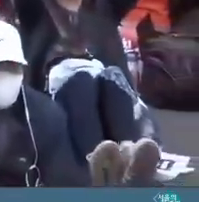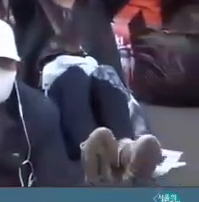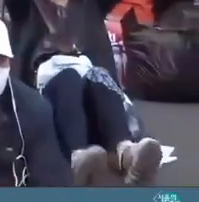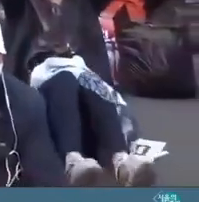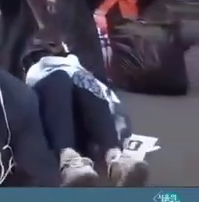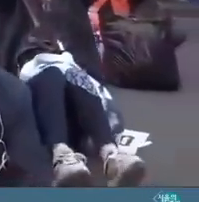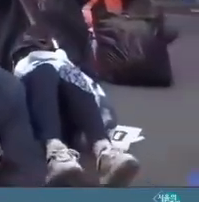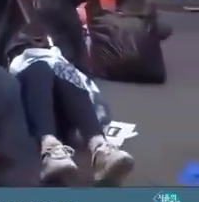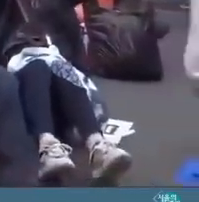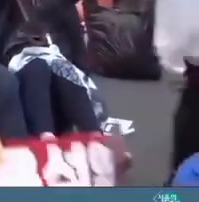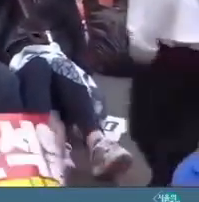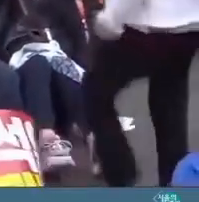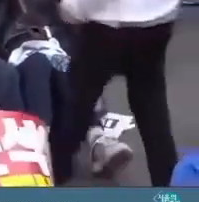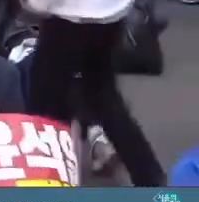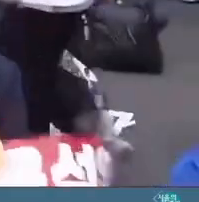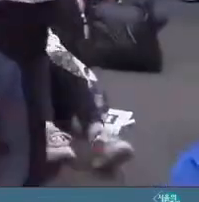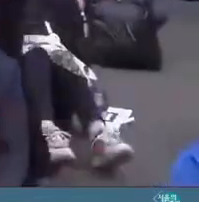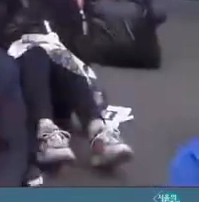바이든 날려야죠.